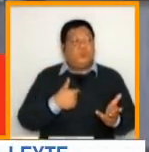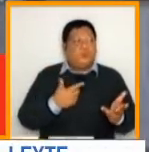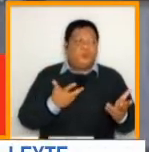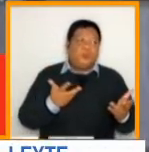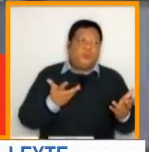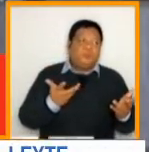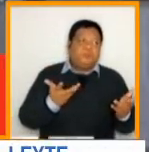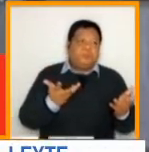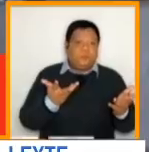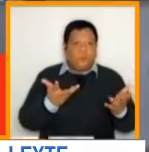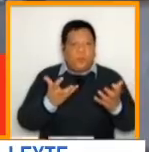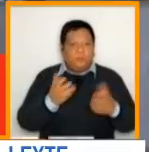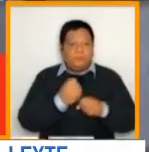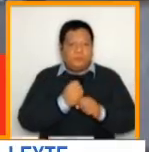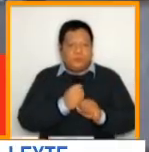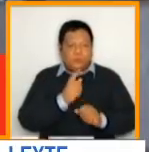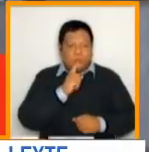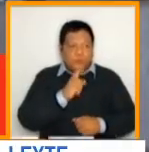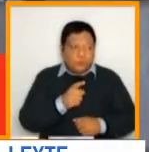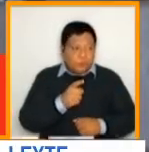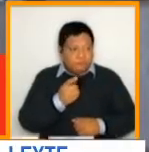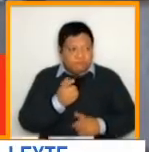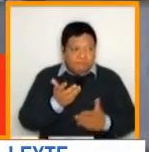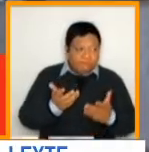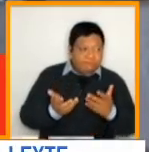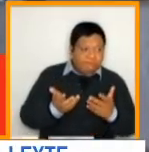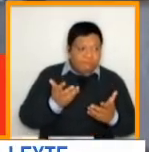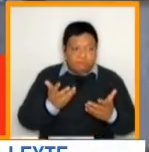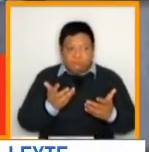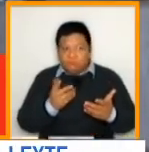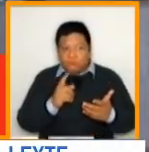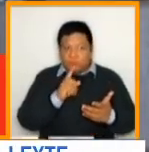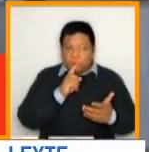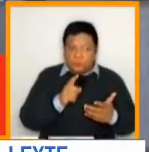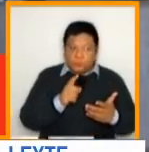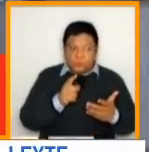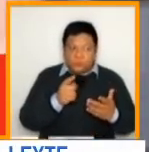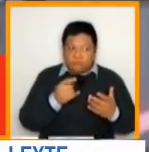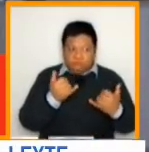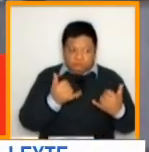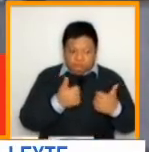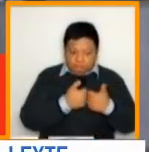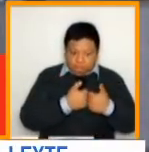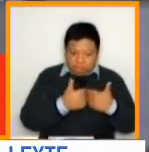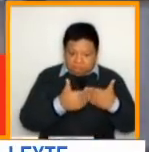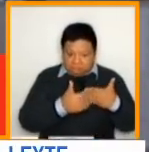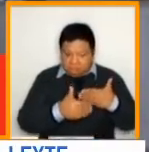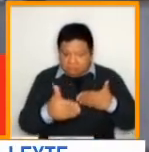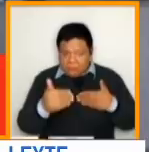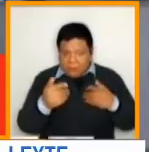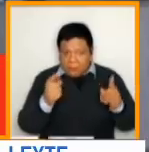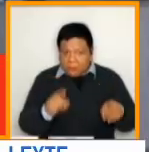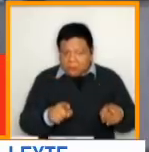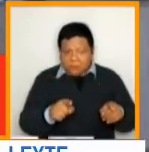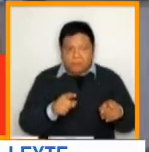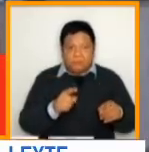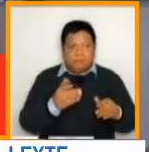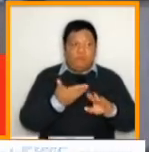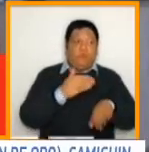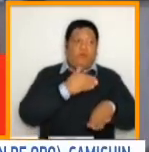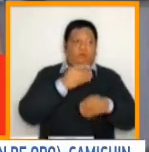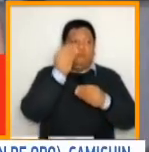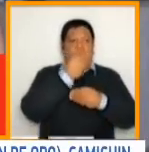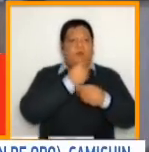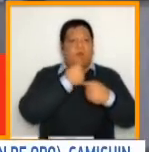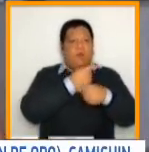masiguro muna kung saan siya pupunta bago going, mm-hmm. alam mo yun, official. Public. We only live once